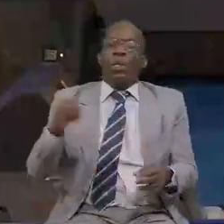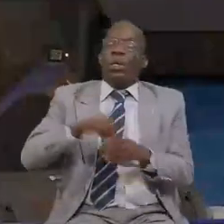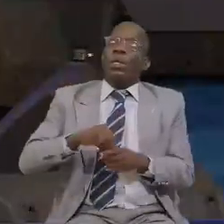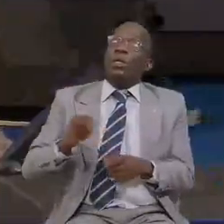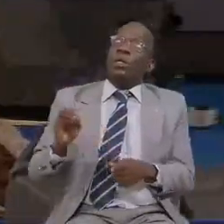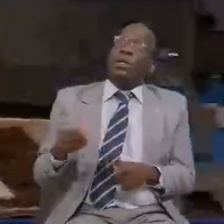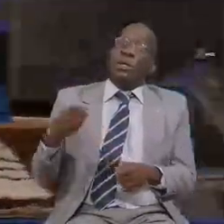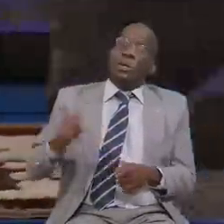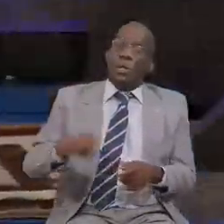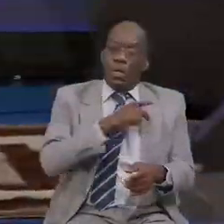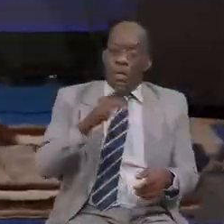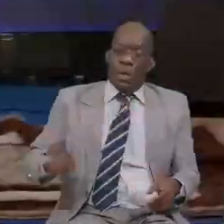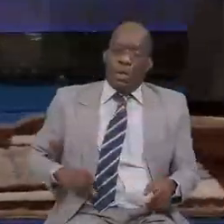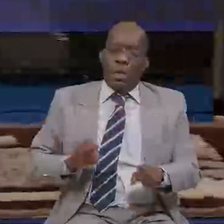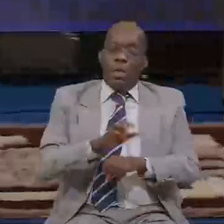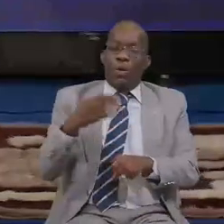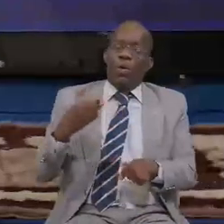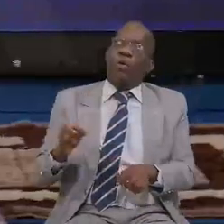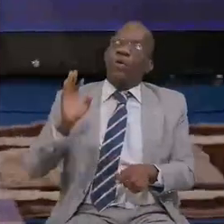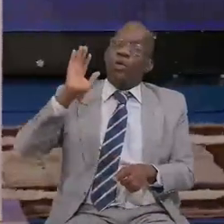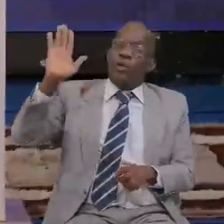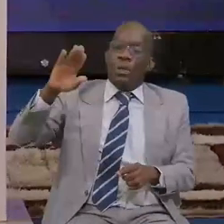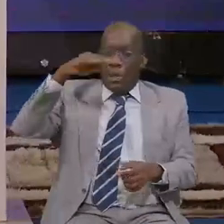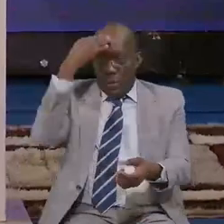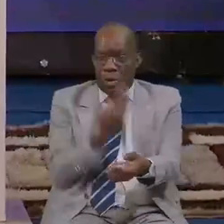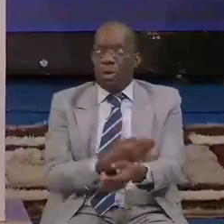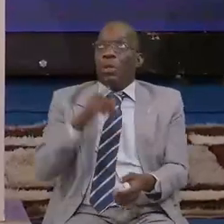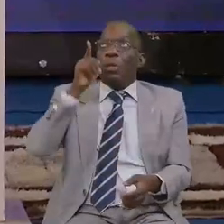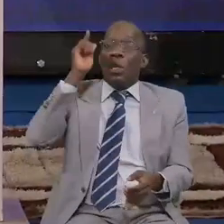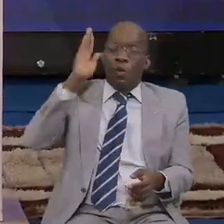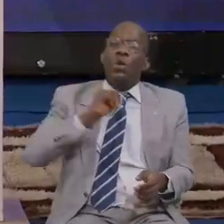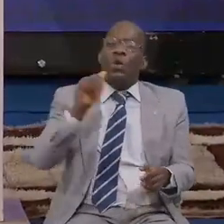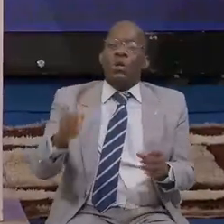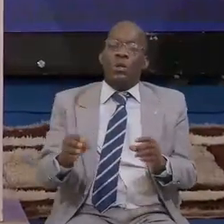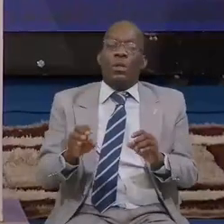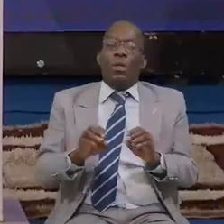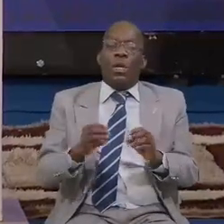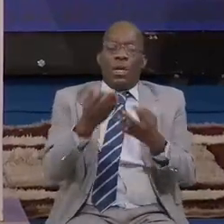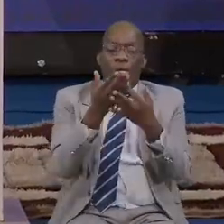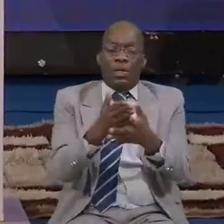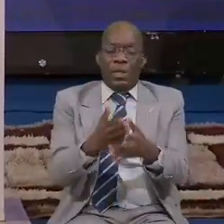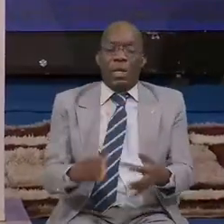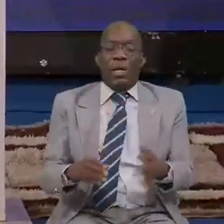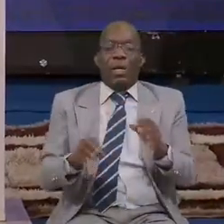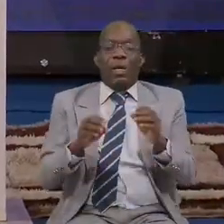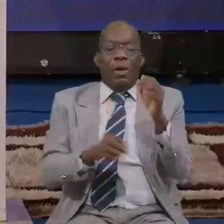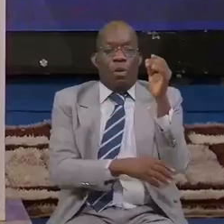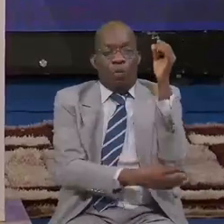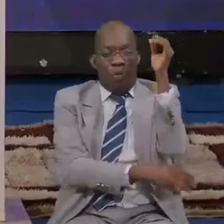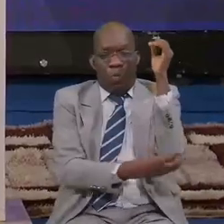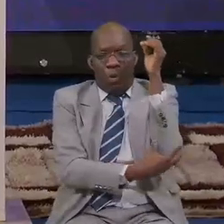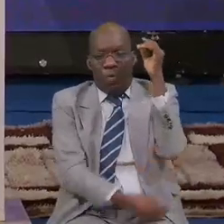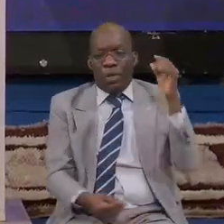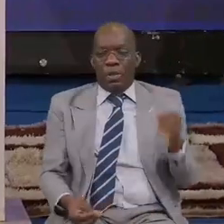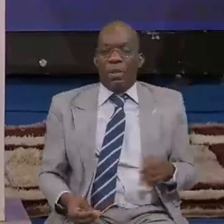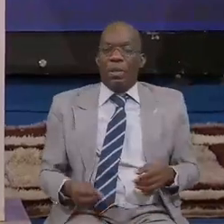d'amour, il ne distribue pas la pauvreté. Tu es venu dans mon royaume, oh, sois le bienvenu. Voici ta